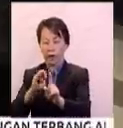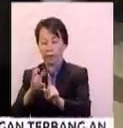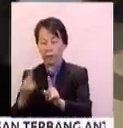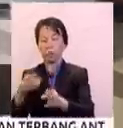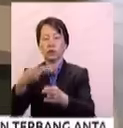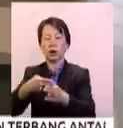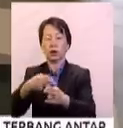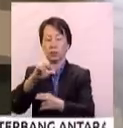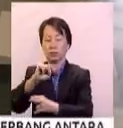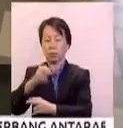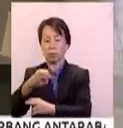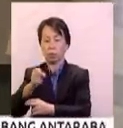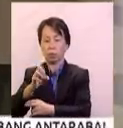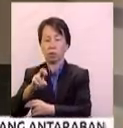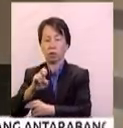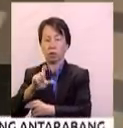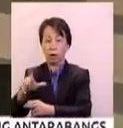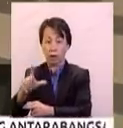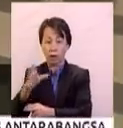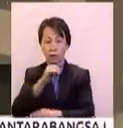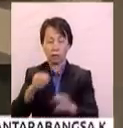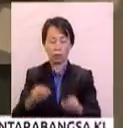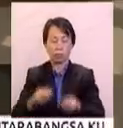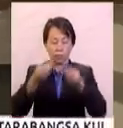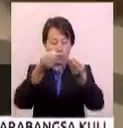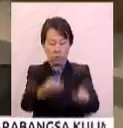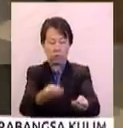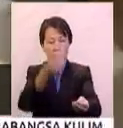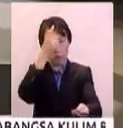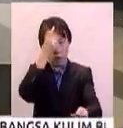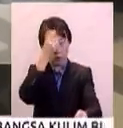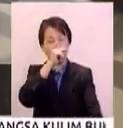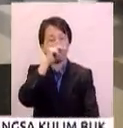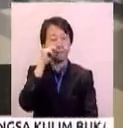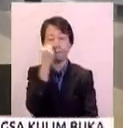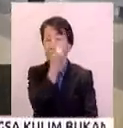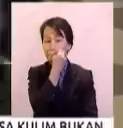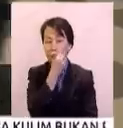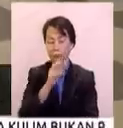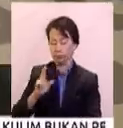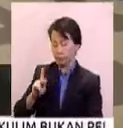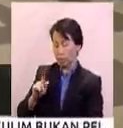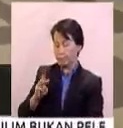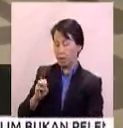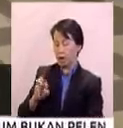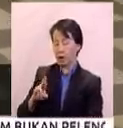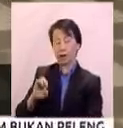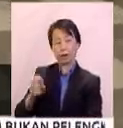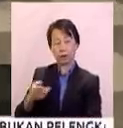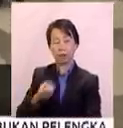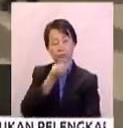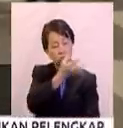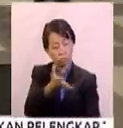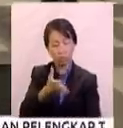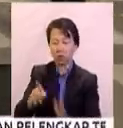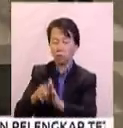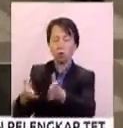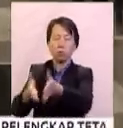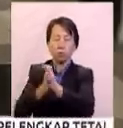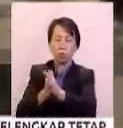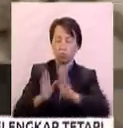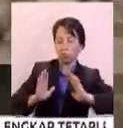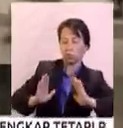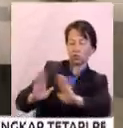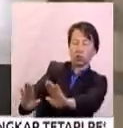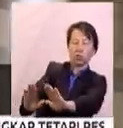Syahrul Azral Ibrahim Helmi dan ditujukan kepada Datuk Seri Najib. Kamariah turut memaklumkan permohonan itu kemudiannya ditolak